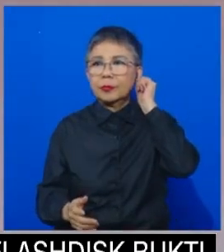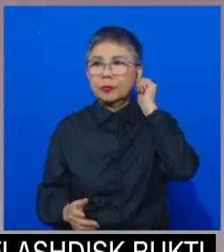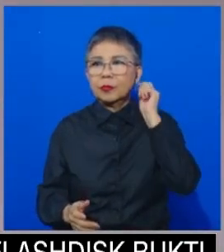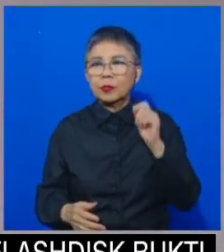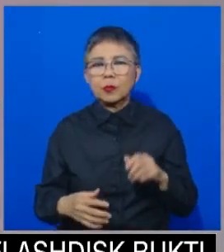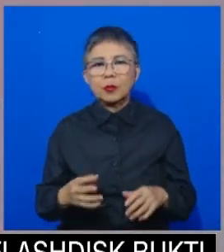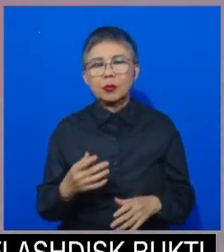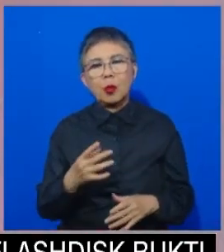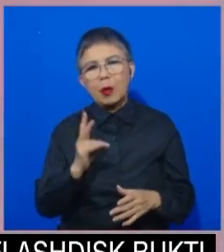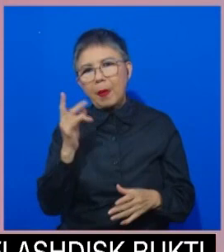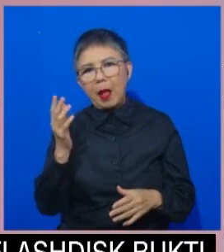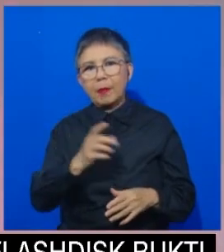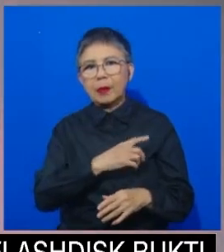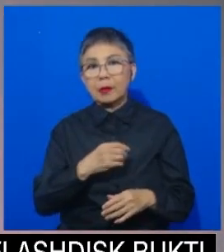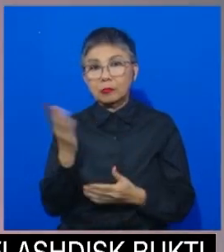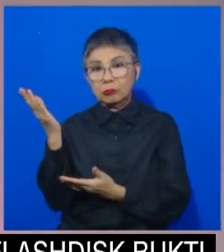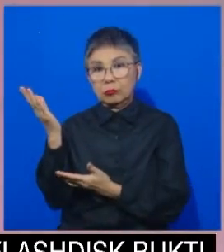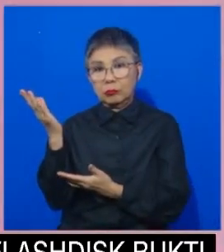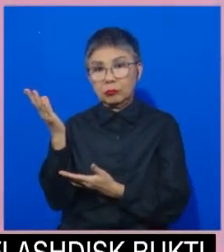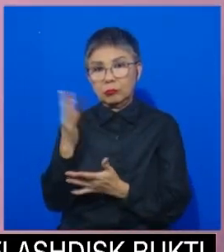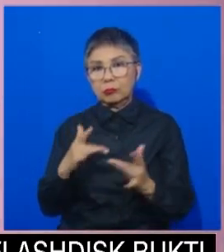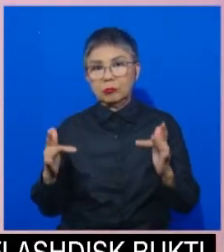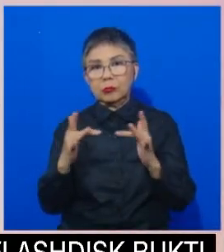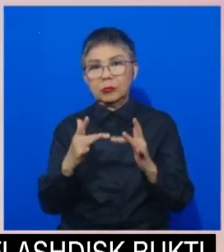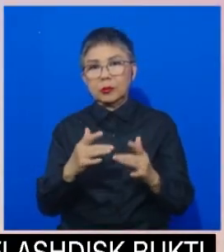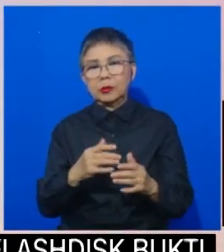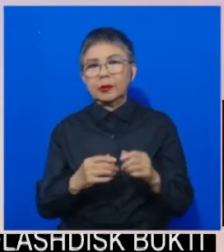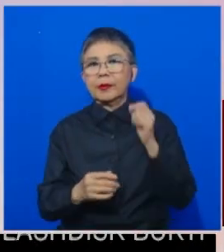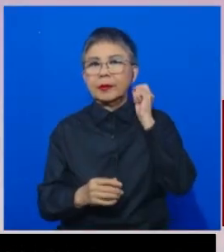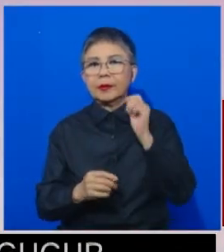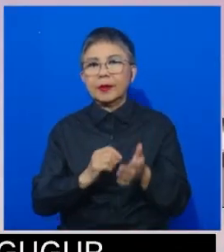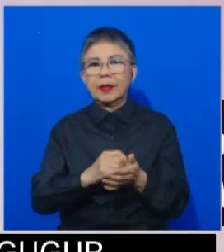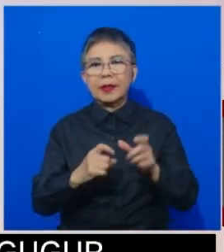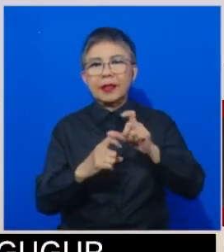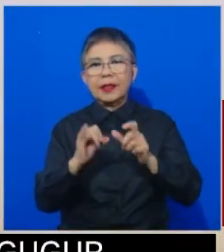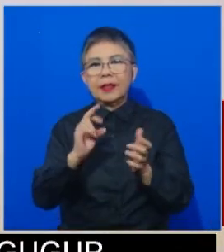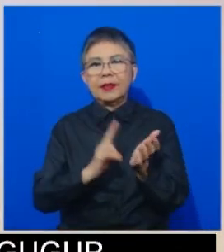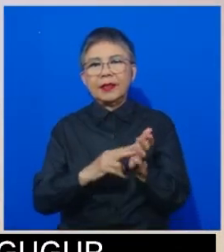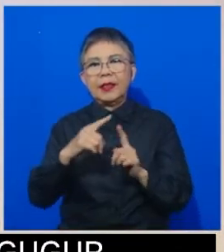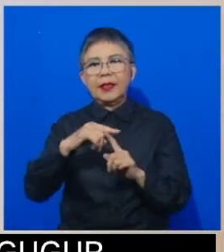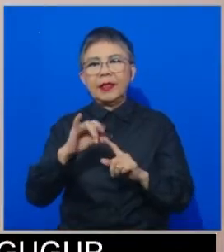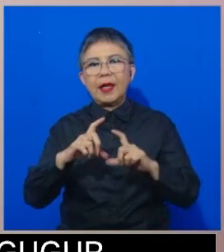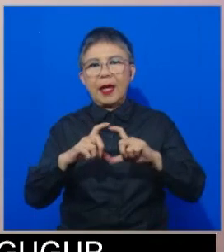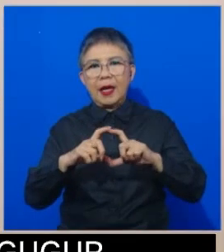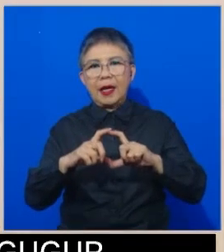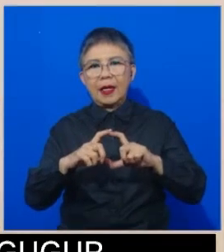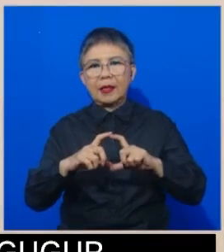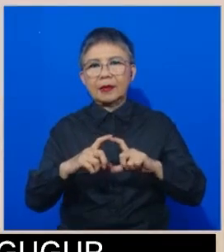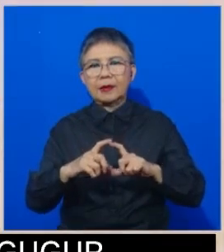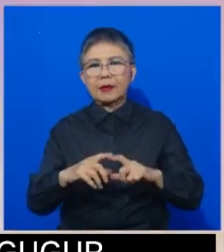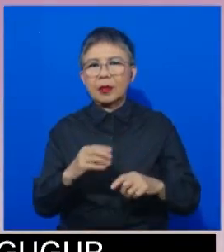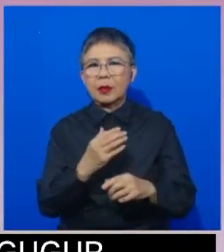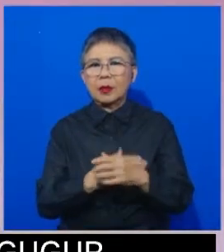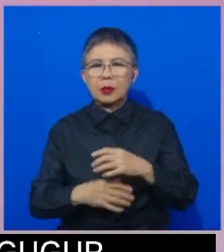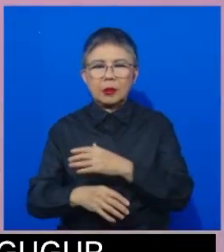Beberapa waktu terakhir viral di media sosial, seorang gadis bernama Cynthia Afrianti Amala dalam kondisi fisik